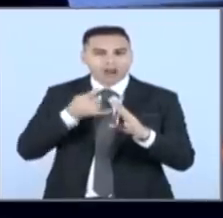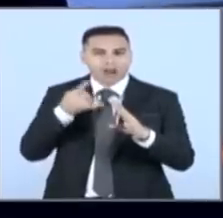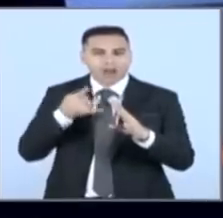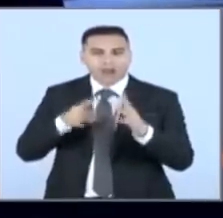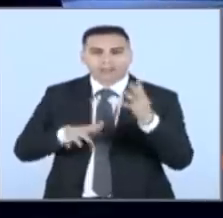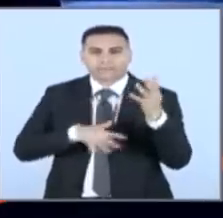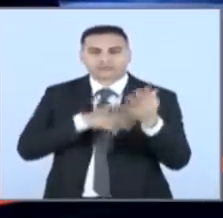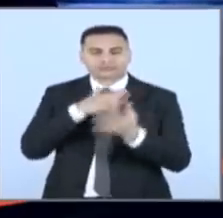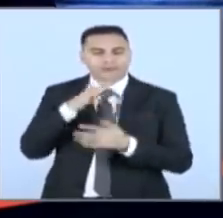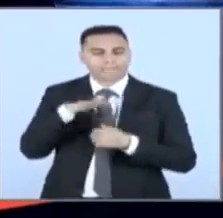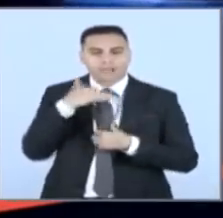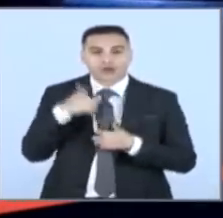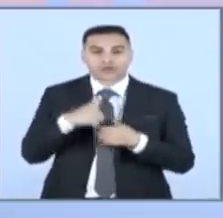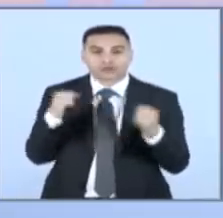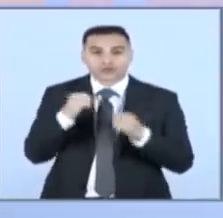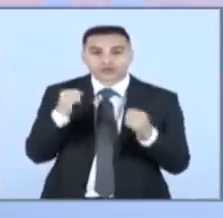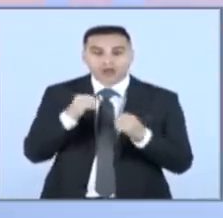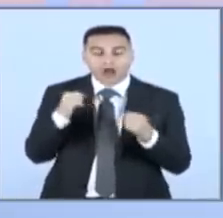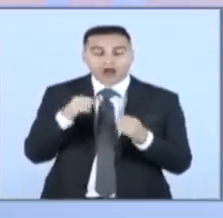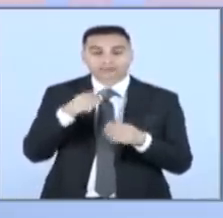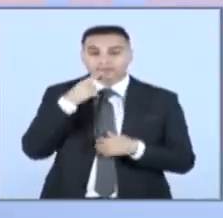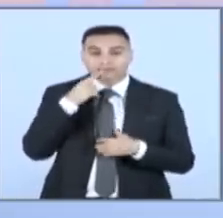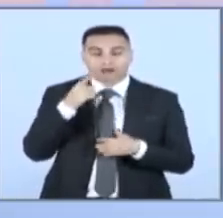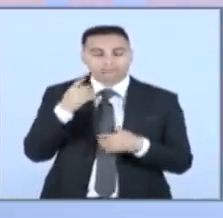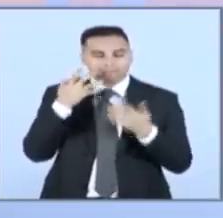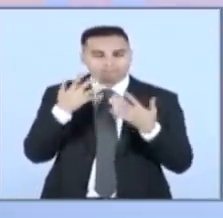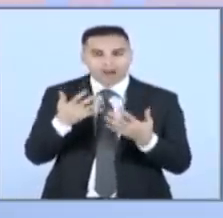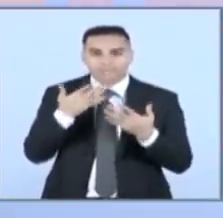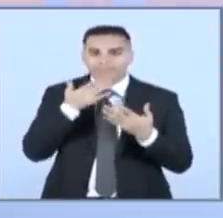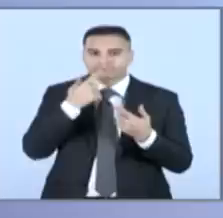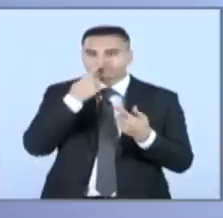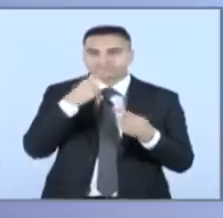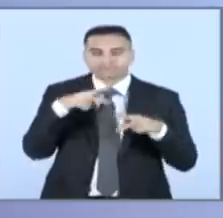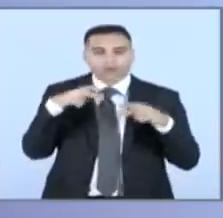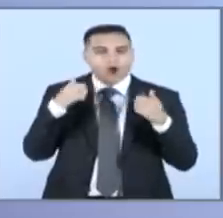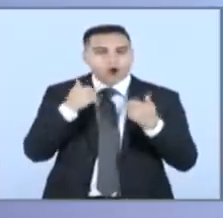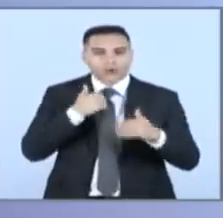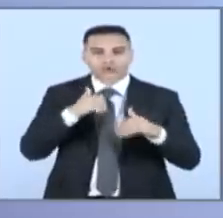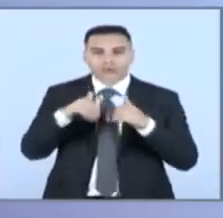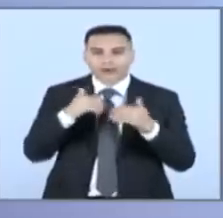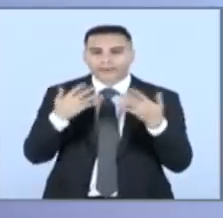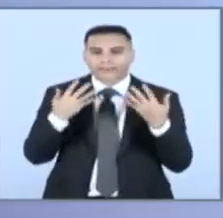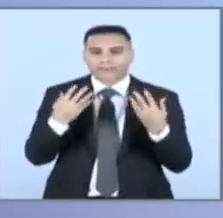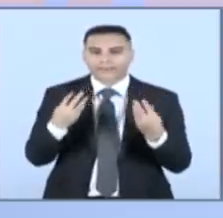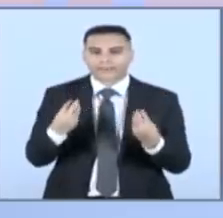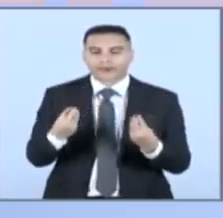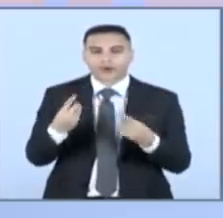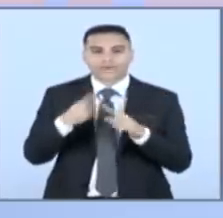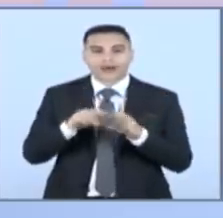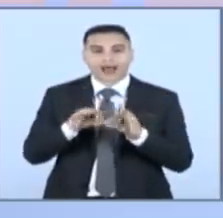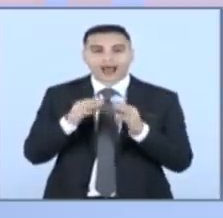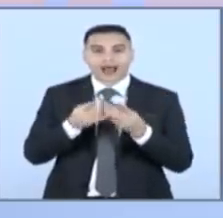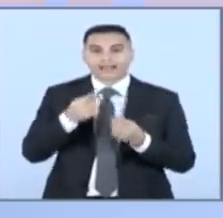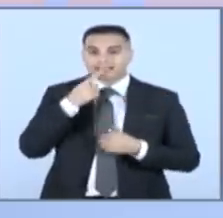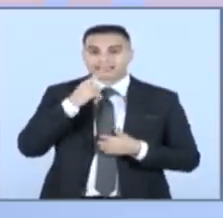ومشاكل. صح. لا لا لا الشتاء اسكندريه عظيمه. أوه. اولا الجو حلو. ايوه. الشوارع رايقه واهل